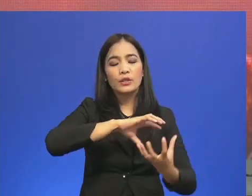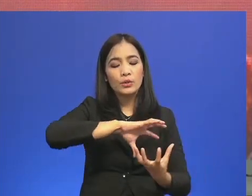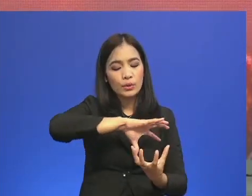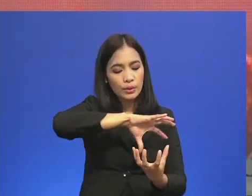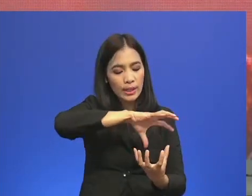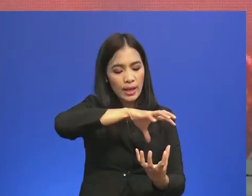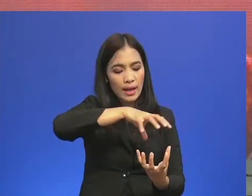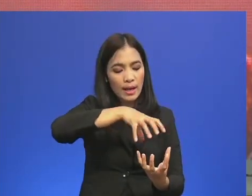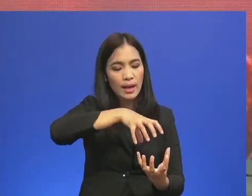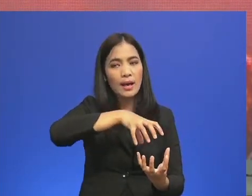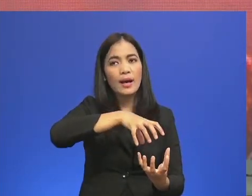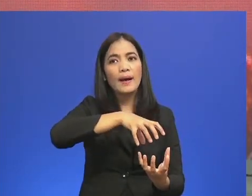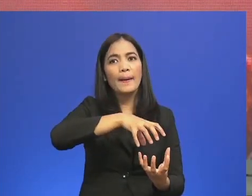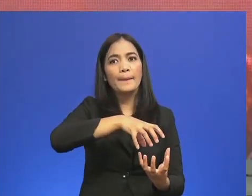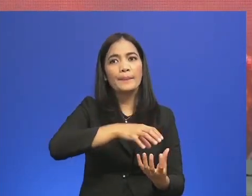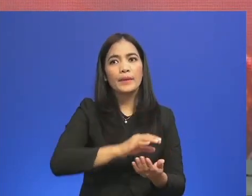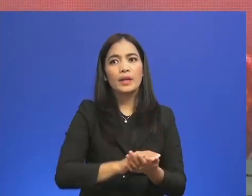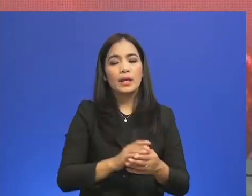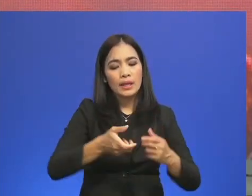percintaan dunia